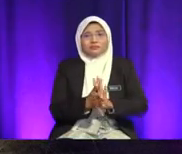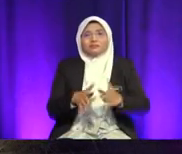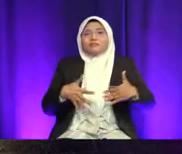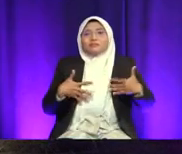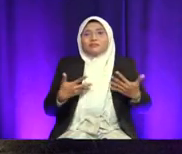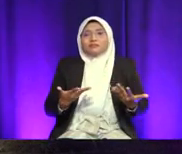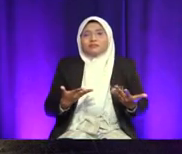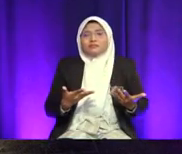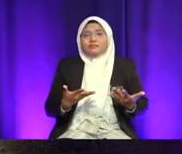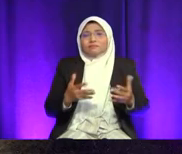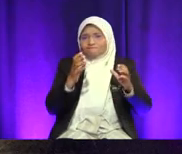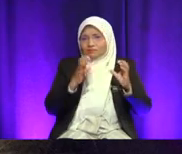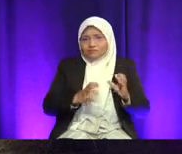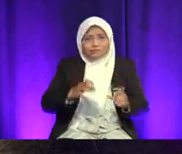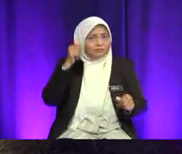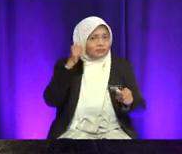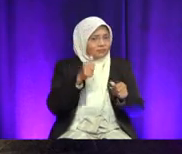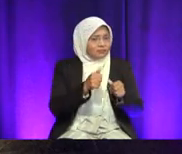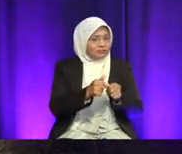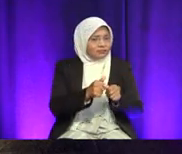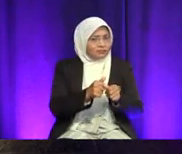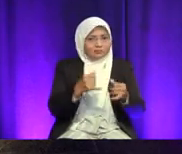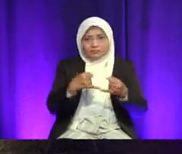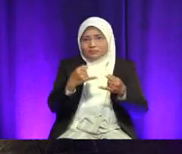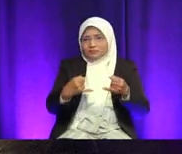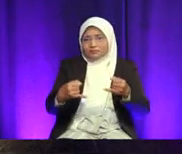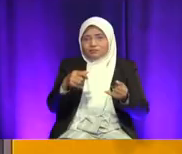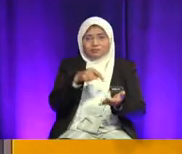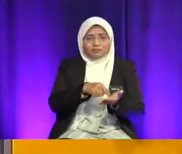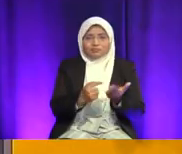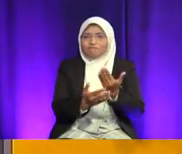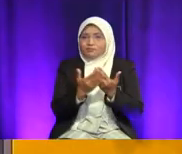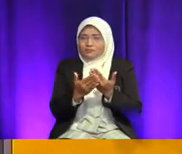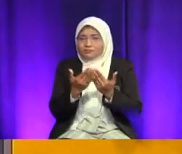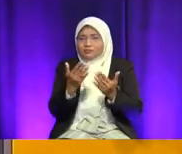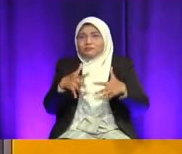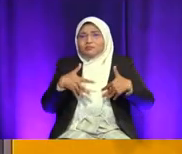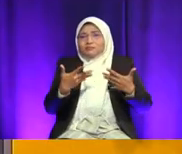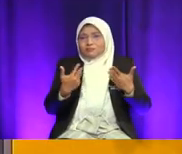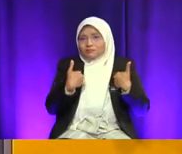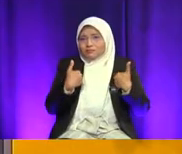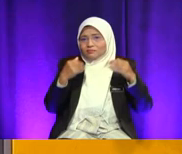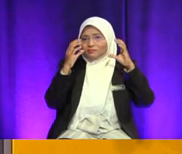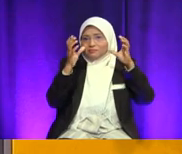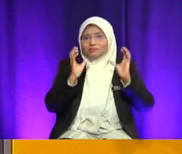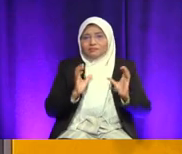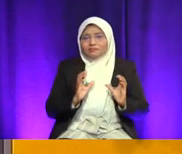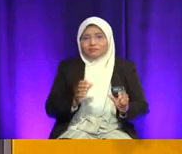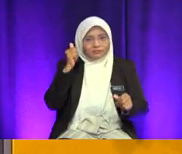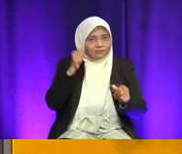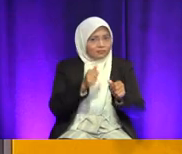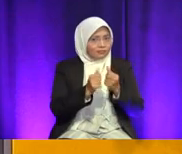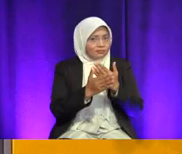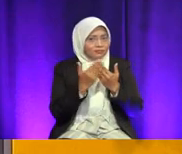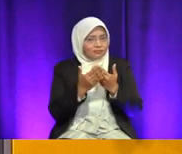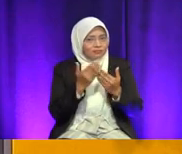dapat mengingat jenis-jenis ini dengan mudah untuk Bagaimana mengingat dengan lebih mudah